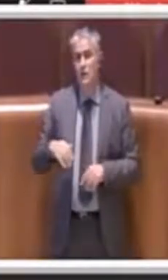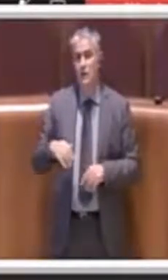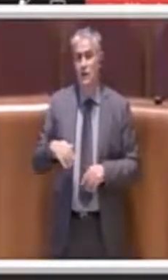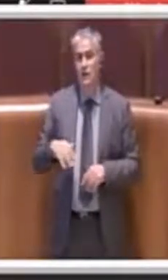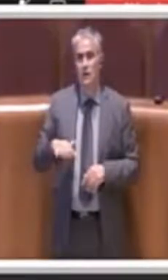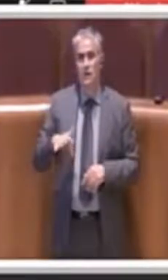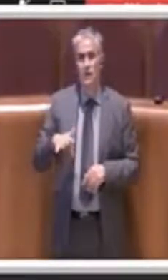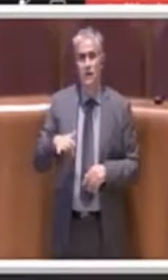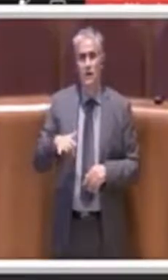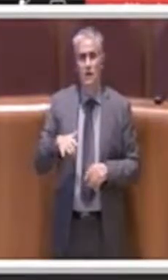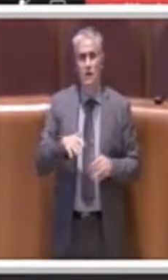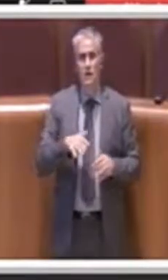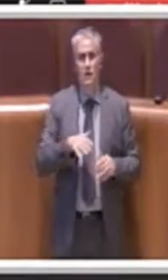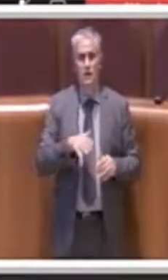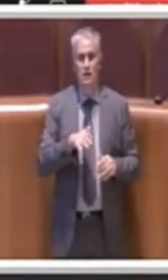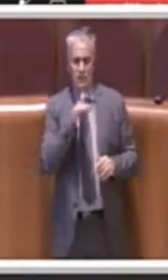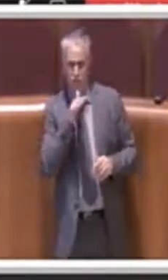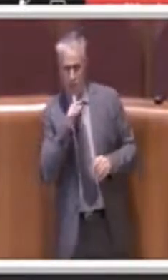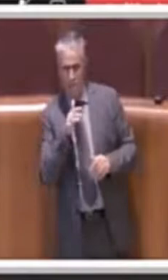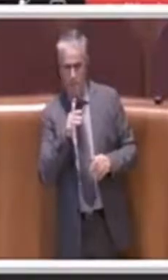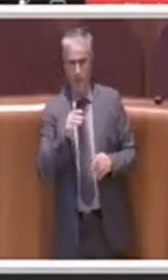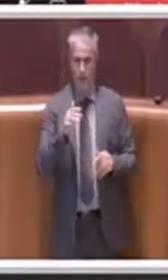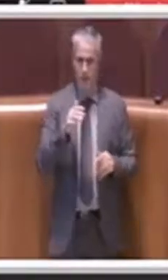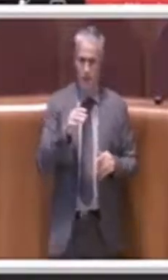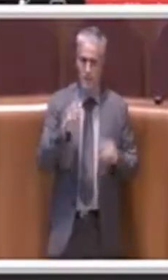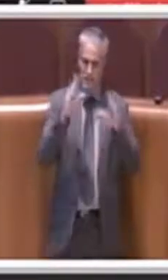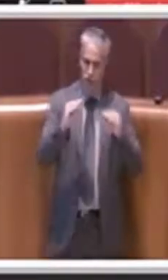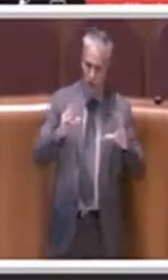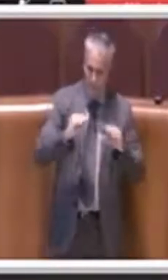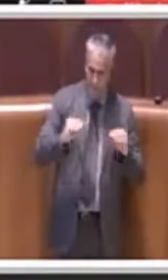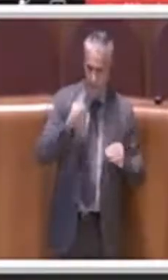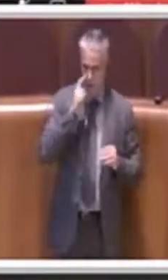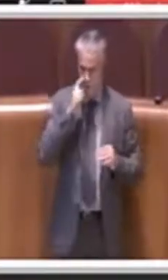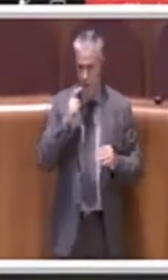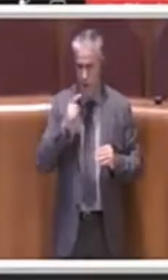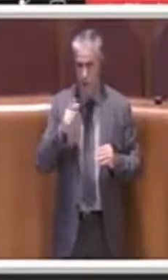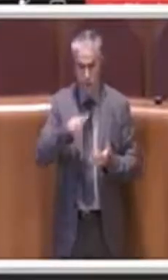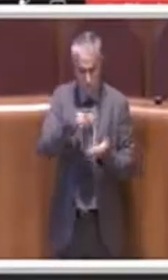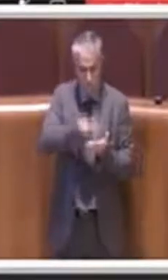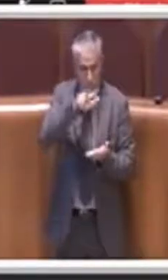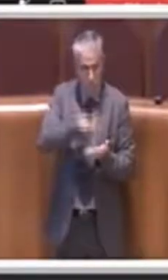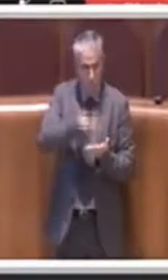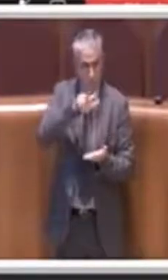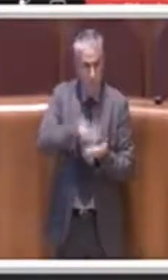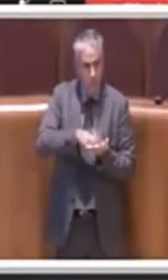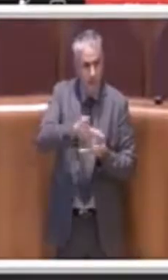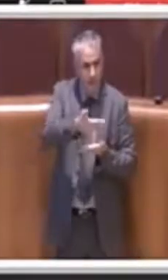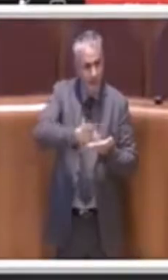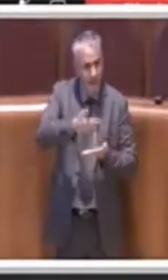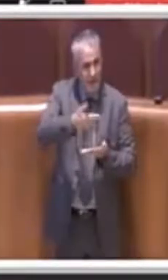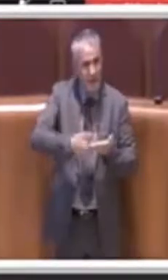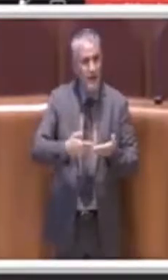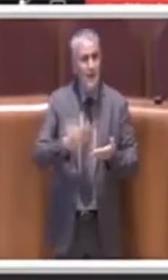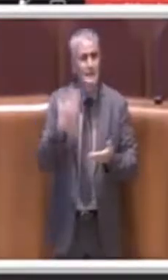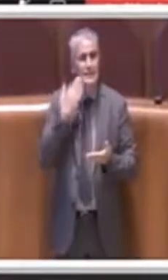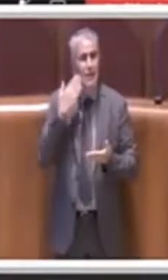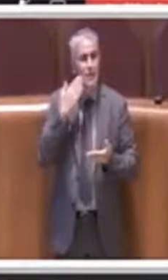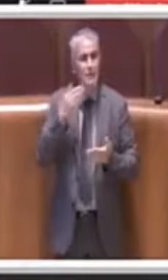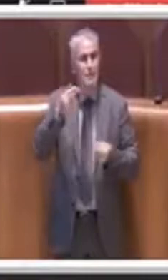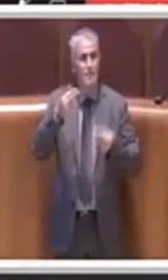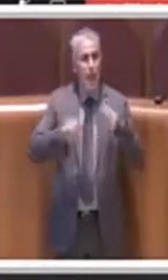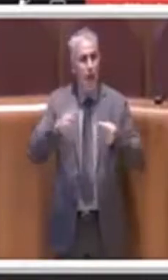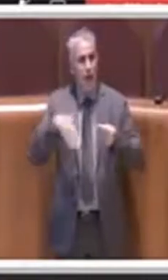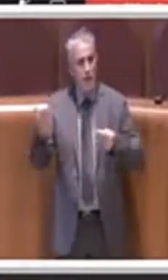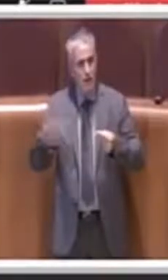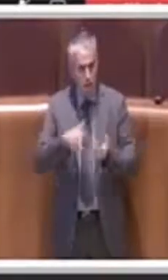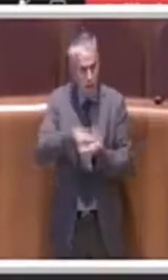fine dell'anno, dove abbiamo approvato un numero molto molto elevato di delibere di debiti fuori bilancio che appartenevano ovviamente